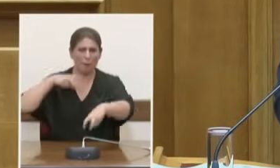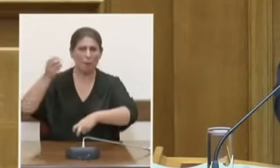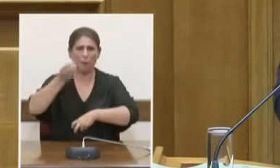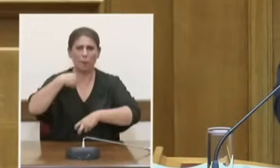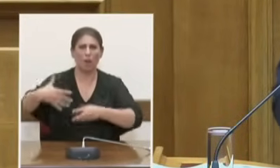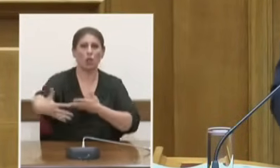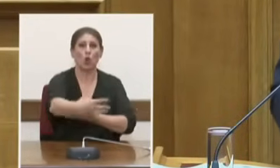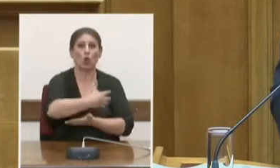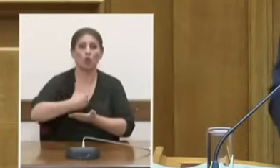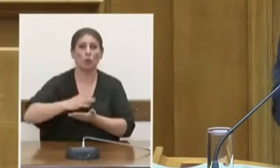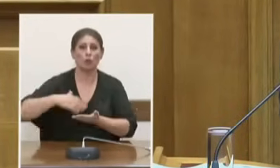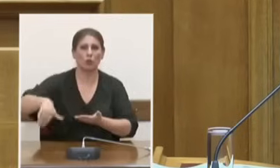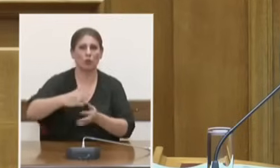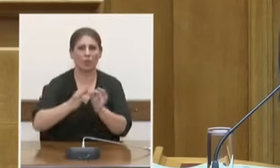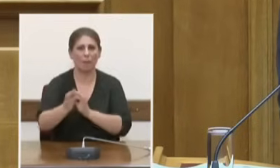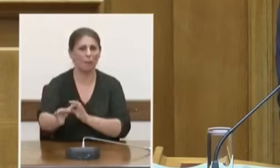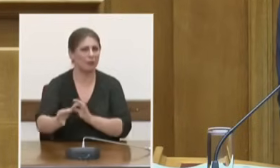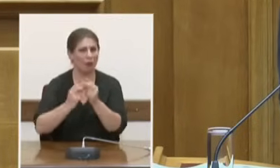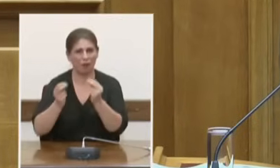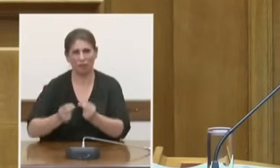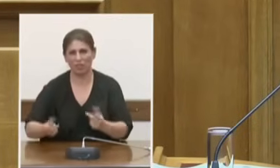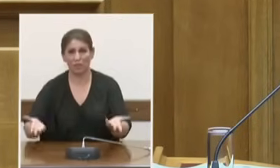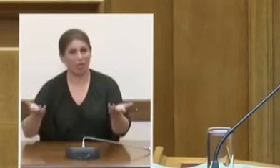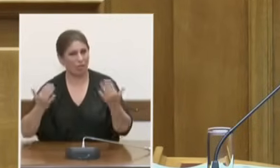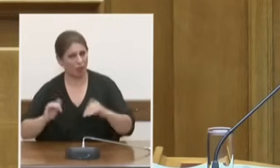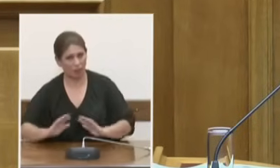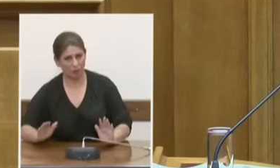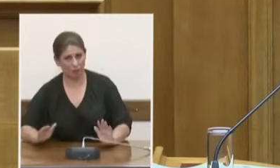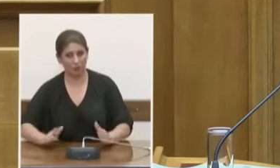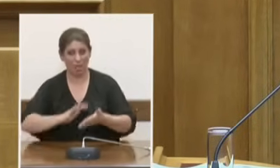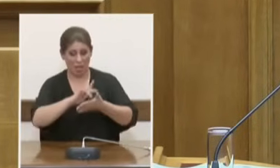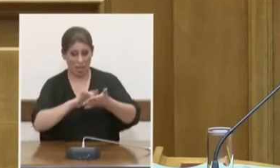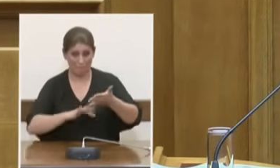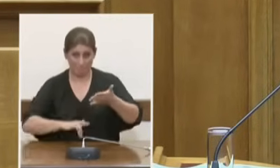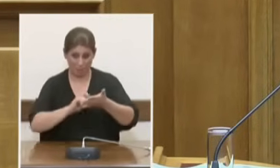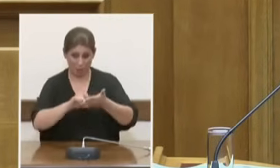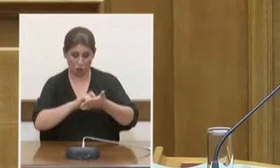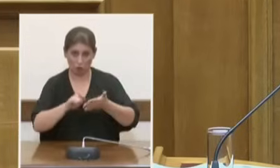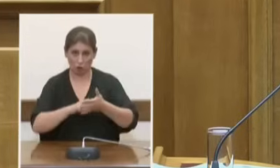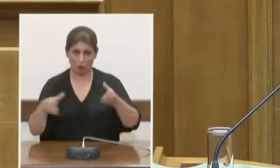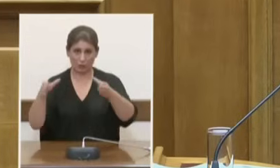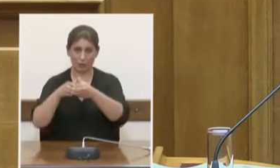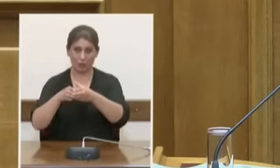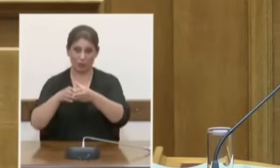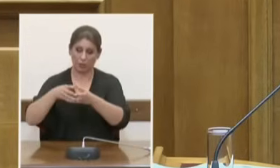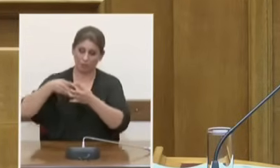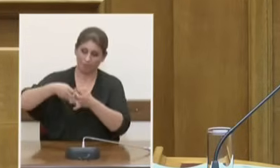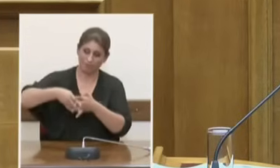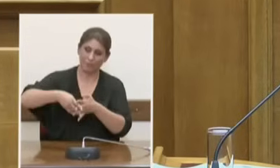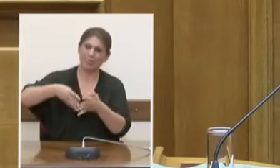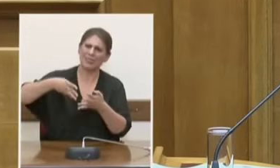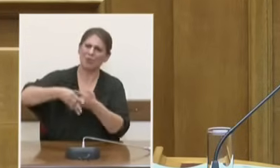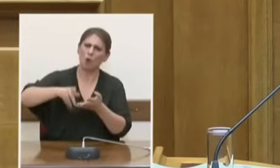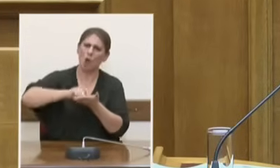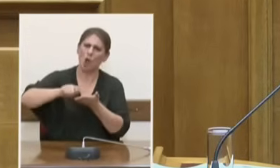είναι αναποτελεσματικά. Η επιστολή στην Επιτροπή για την τιμολόγηση των πολυεθνικών είναι η